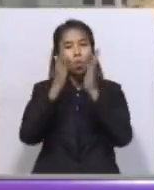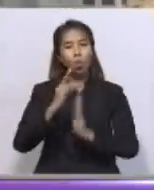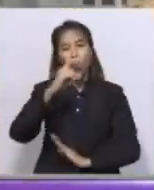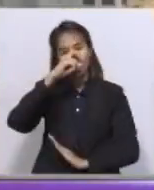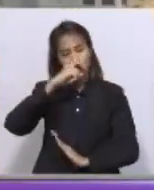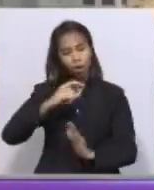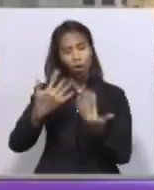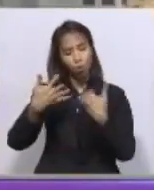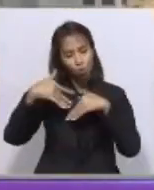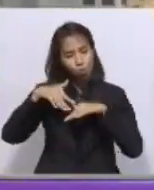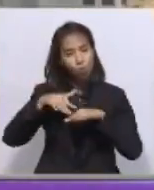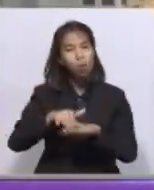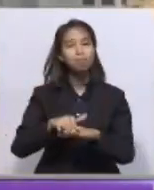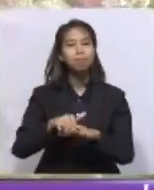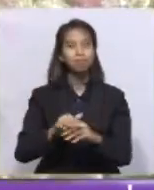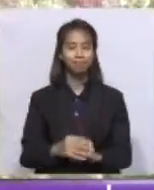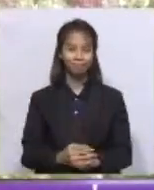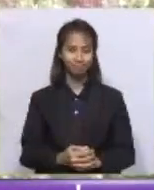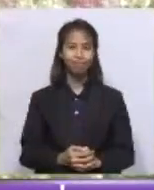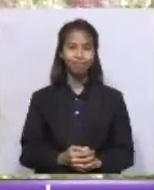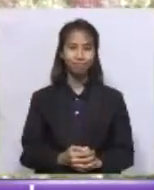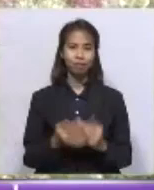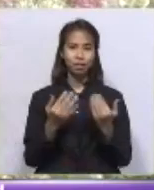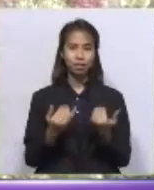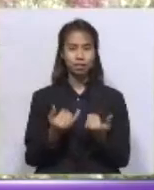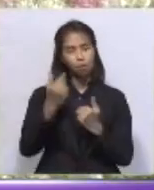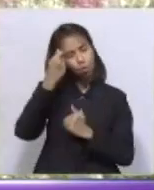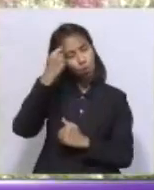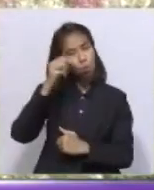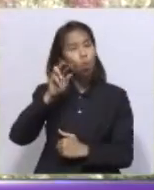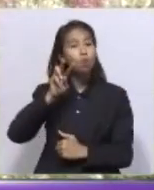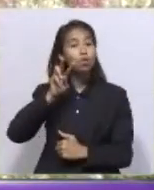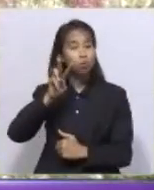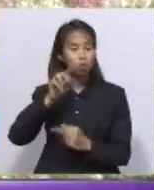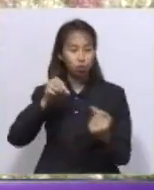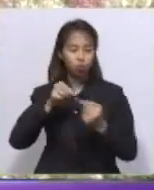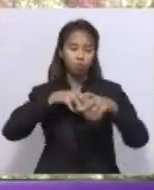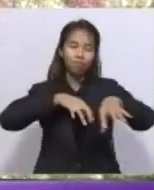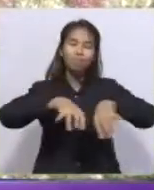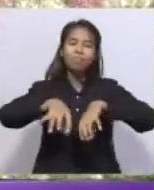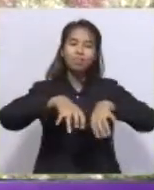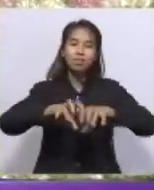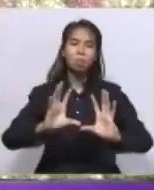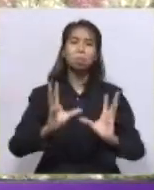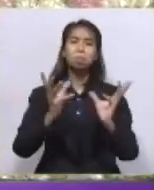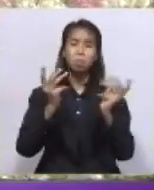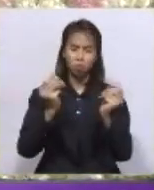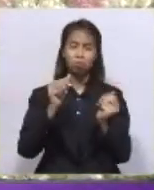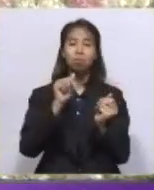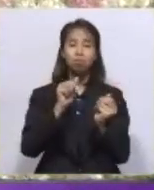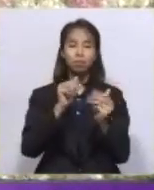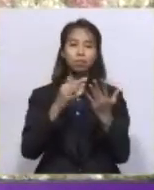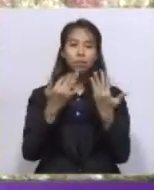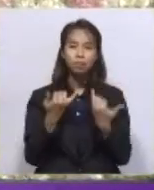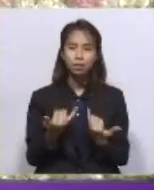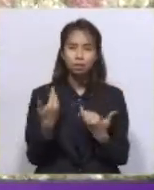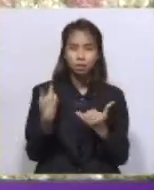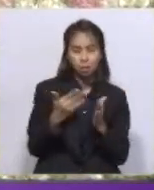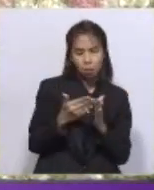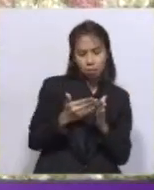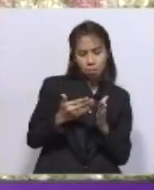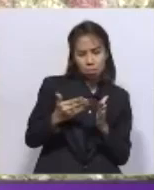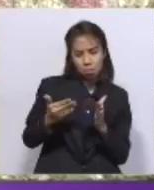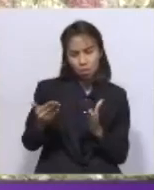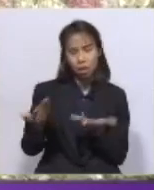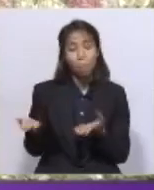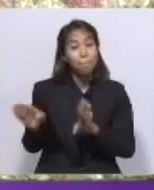ร่วมกันครับเหลือเวลาอีก2วันเท่านั้นนะครับสำหรับการจัดงานอุ่นไอรักคลายความหนาวครับซึ่งได้มีการขยายเวลาใน